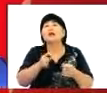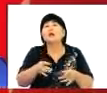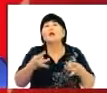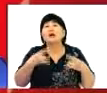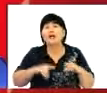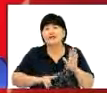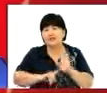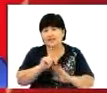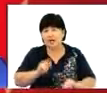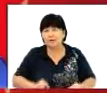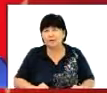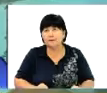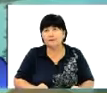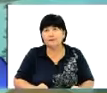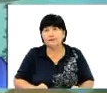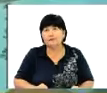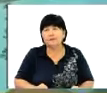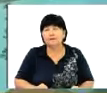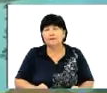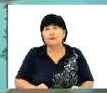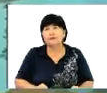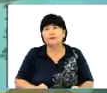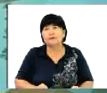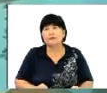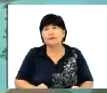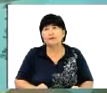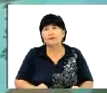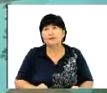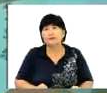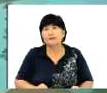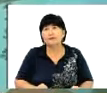Кристина Алмаз-Кызы, Саша Арипов, Канат Махамбетов, телеканал «Казахстан», Кызылорда, из Астаны.